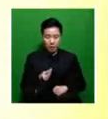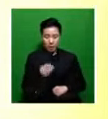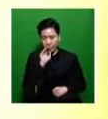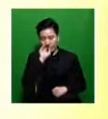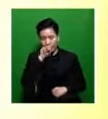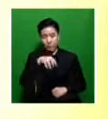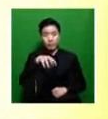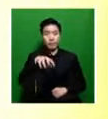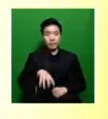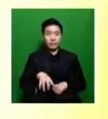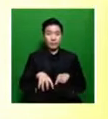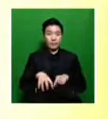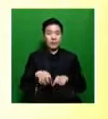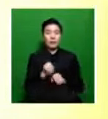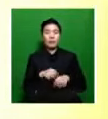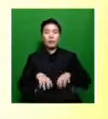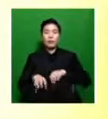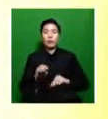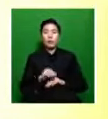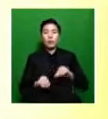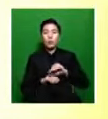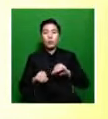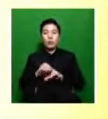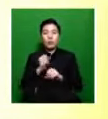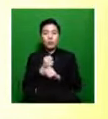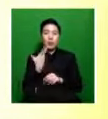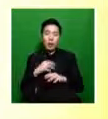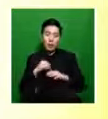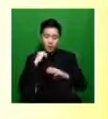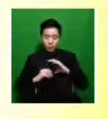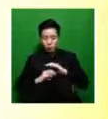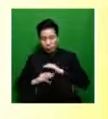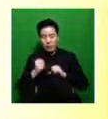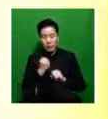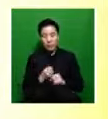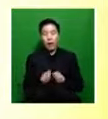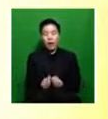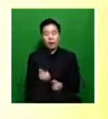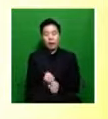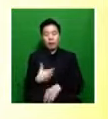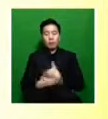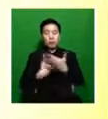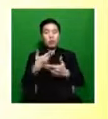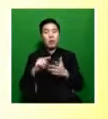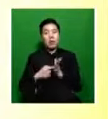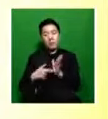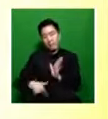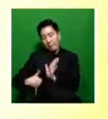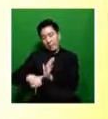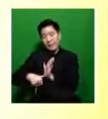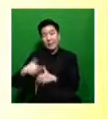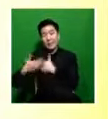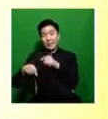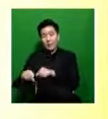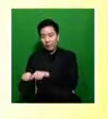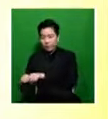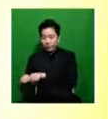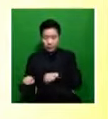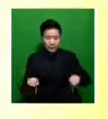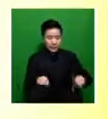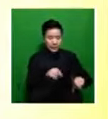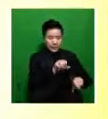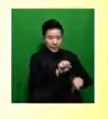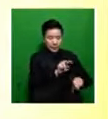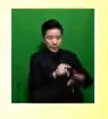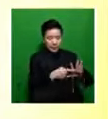ครดำเนินโครงการก่อสร้างอุโมงค์ระบายน้ำคลองพระยาราชมนตรีจากคลองภาษีเจริญถึงคลองสนามชัยโด